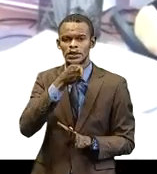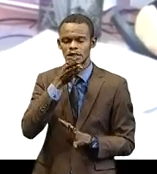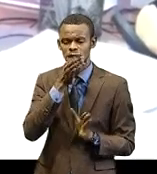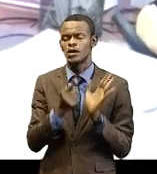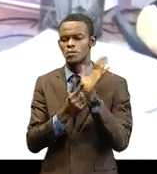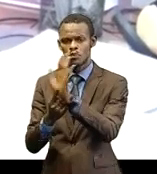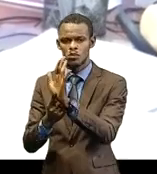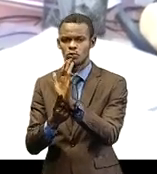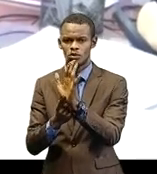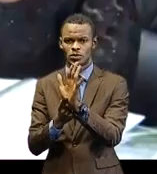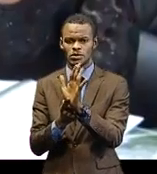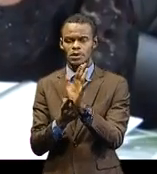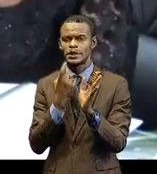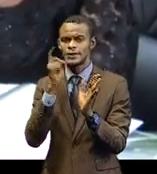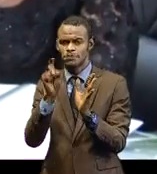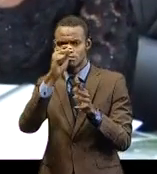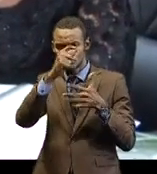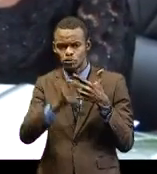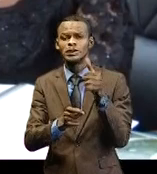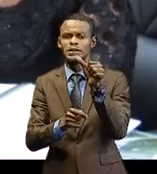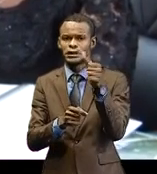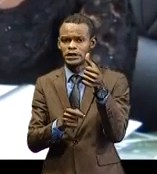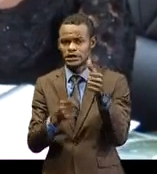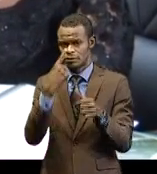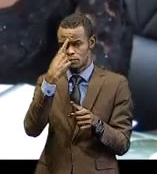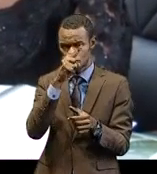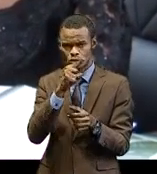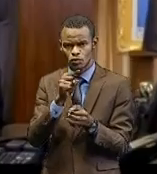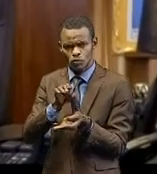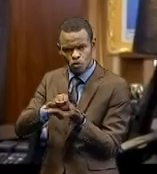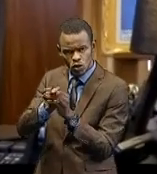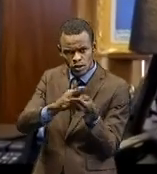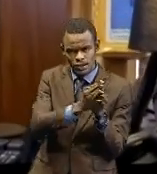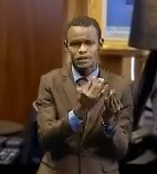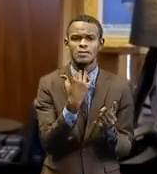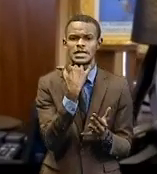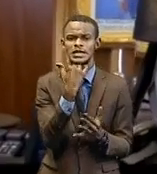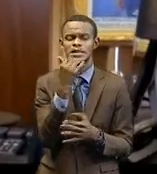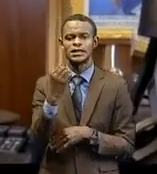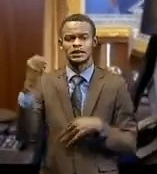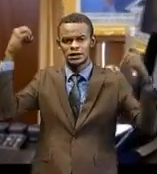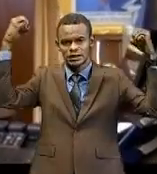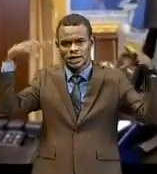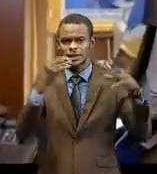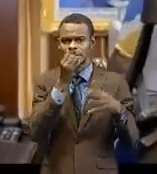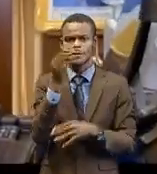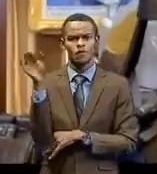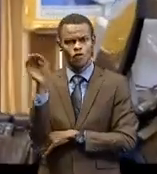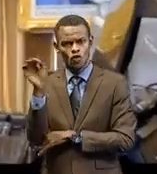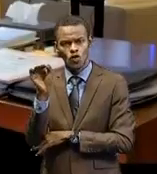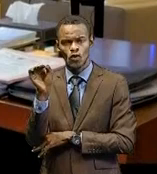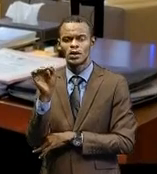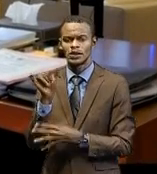mesures urgentes relatives à la gestion durable des ressources naturelles, forêts, au regard des enjeux et